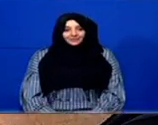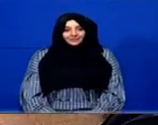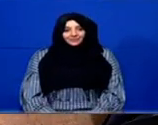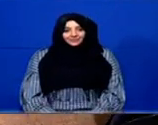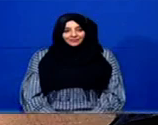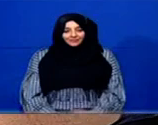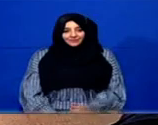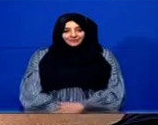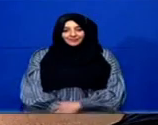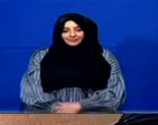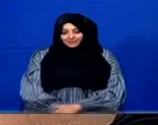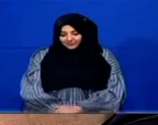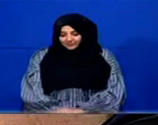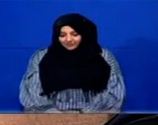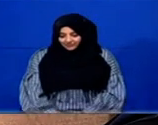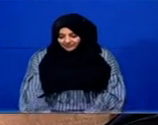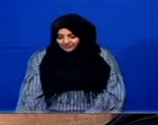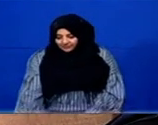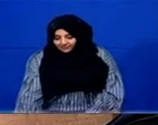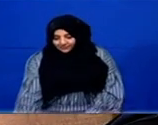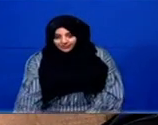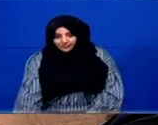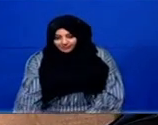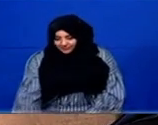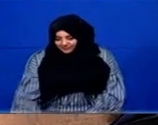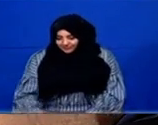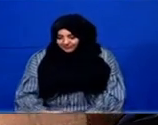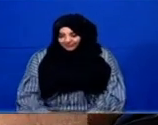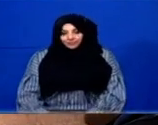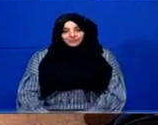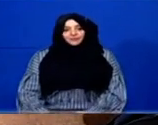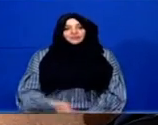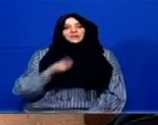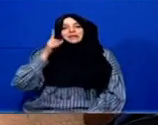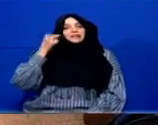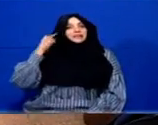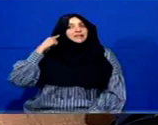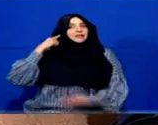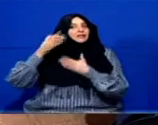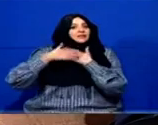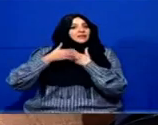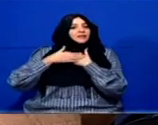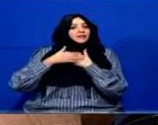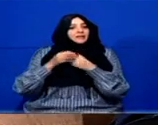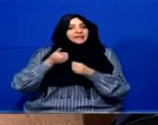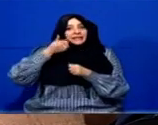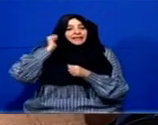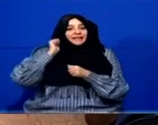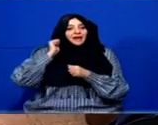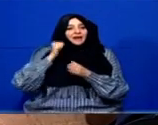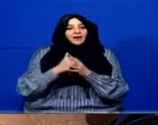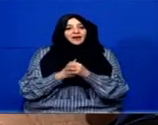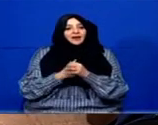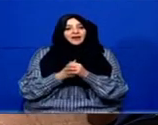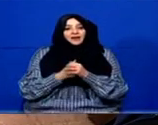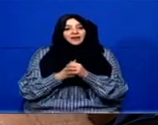بارك الله في الزميل لا مساله تفضل بها الشيخ عبد القادر بالامس ويرفع التصحيح